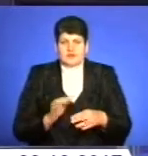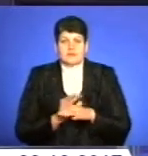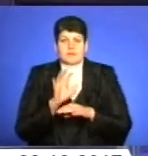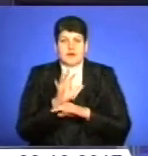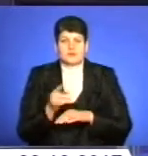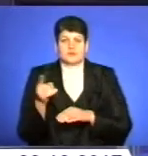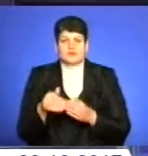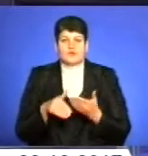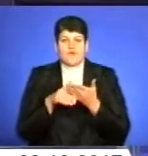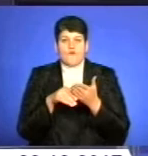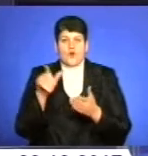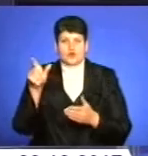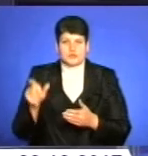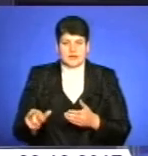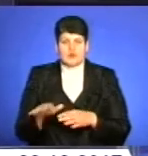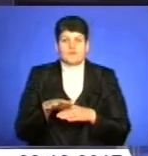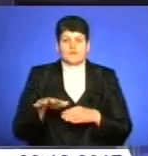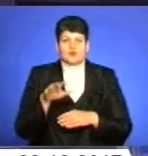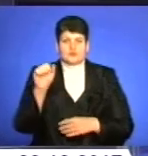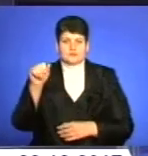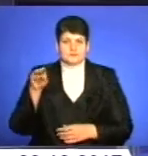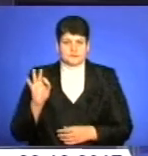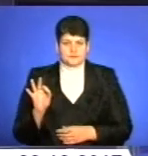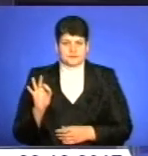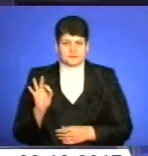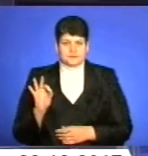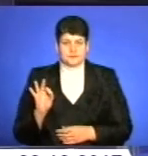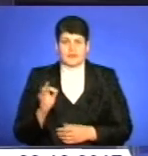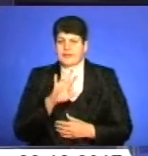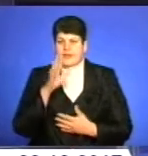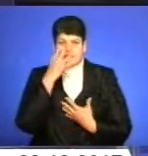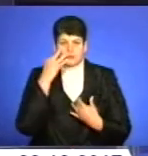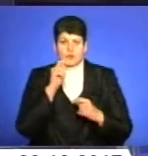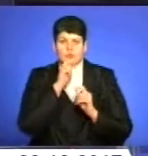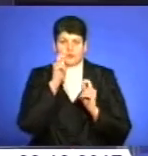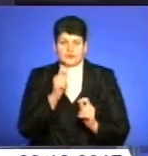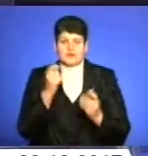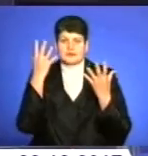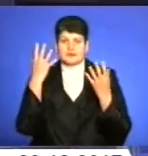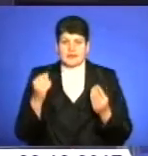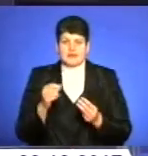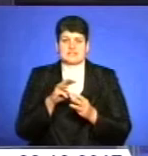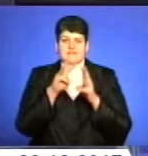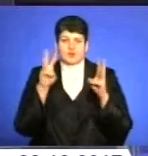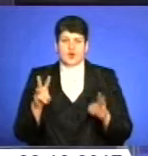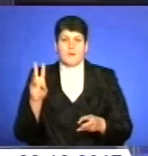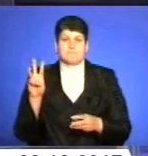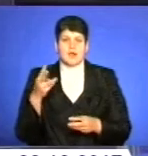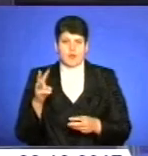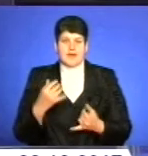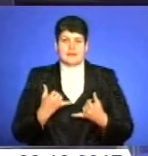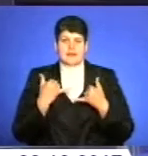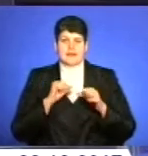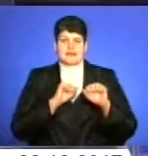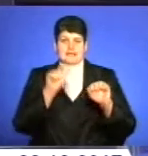тернопільські волонтери у зону проведення антитерористичної операції. Не забули й про подарунки до Дня Святого Миколая для захисників. Детальніше про це